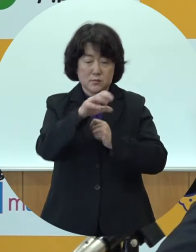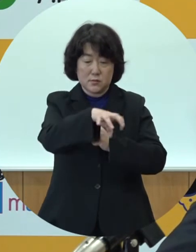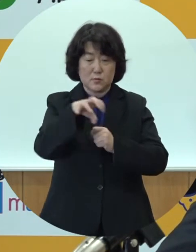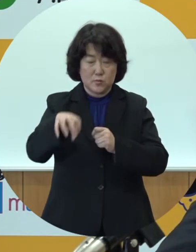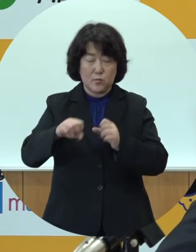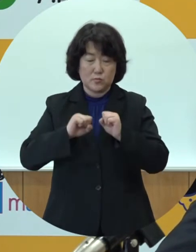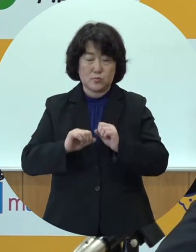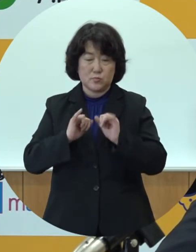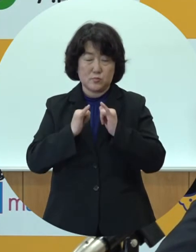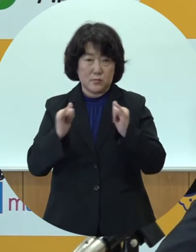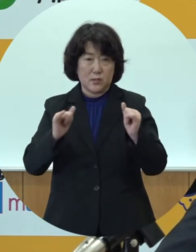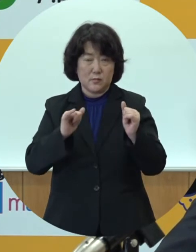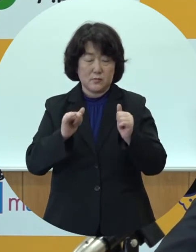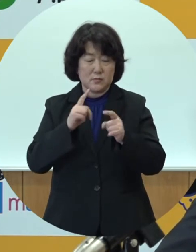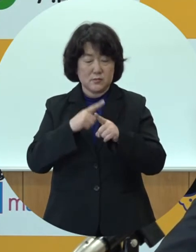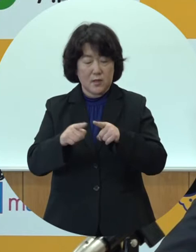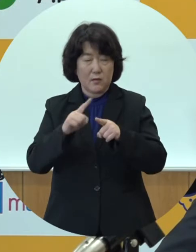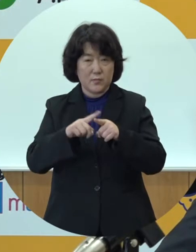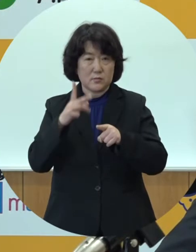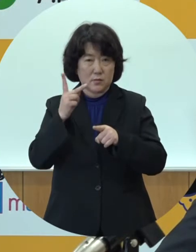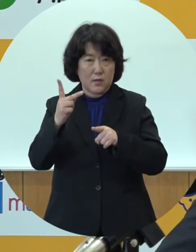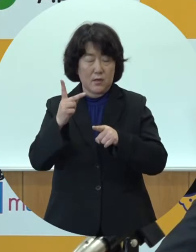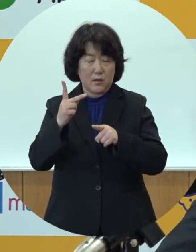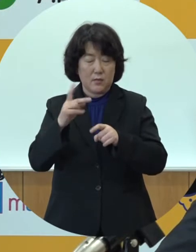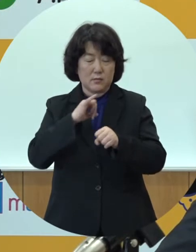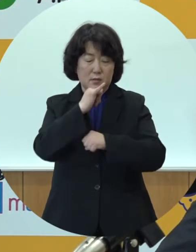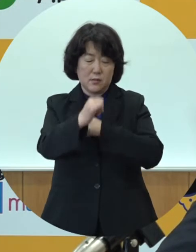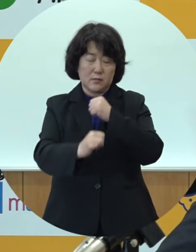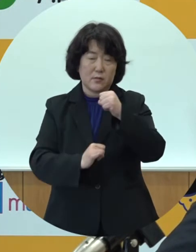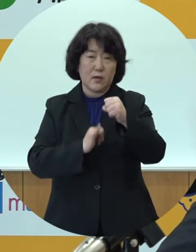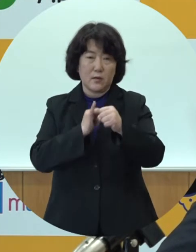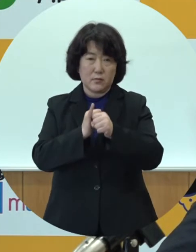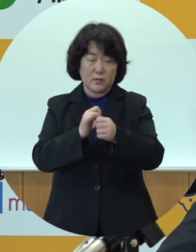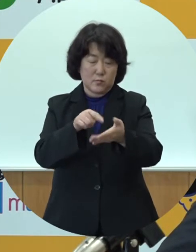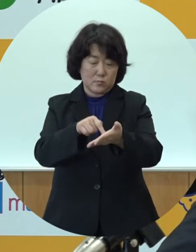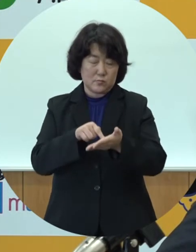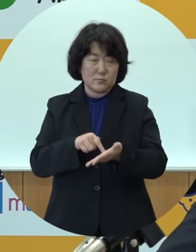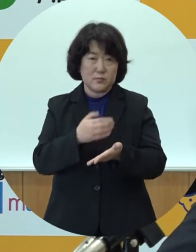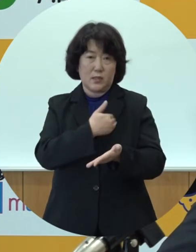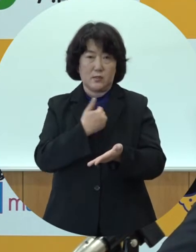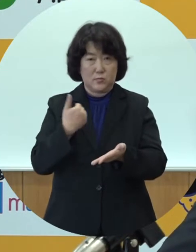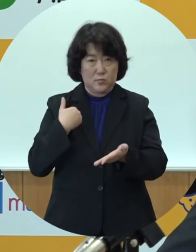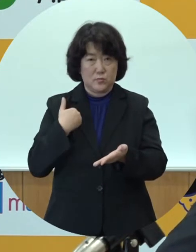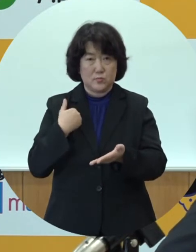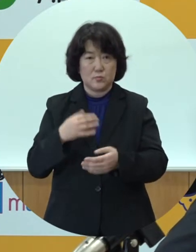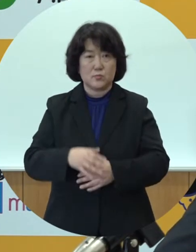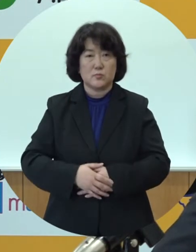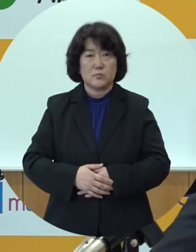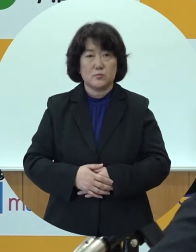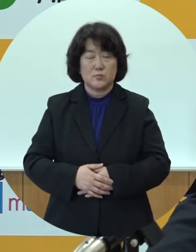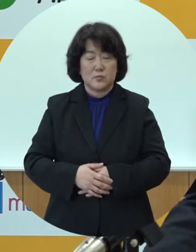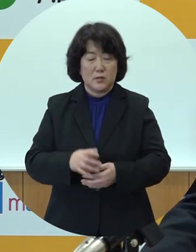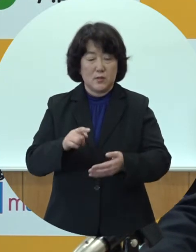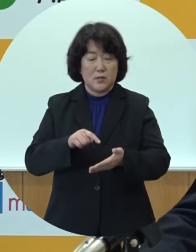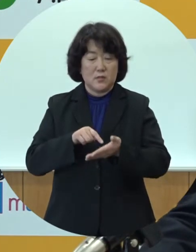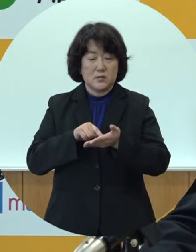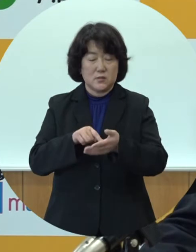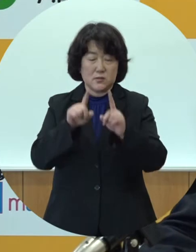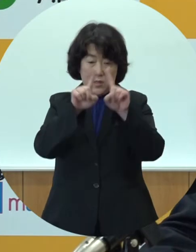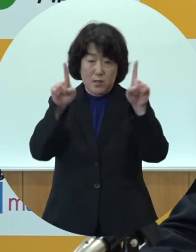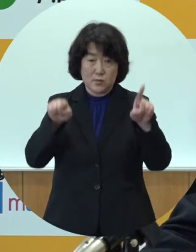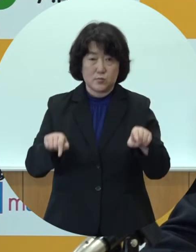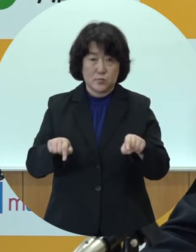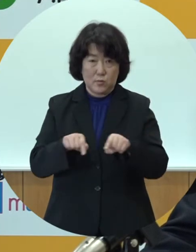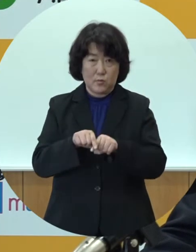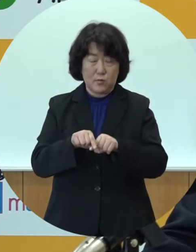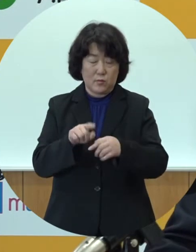か、郵送やオンラインでの受付も可能です。また申請書は申